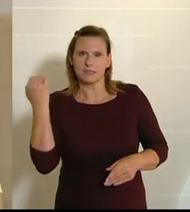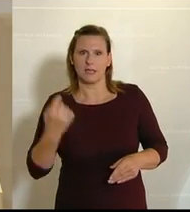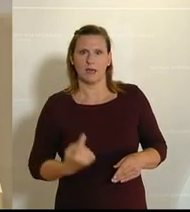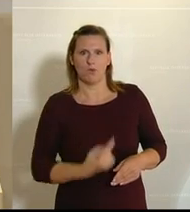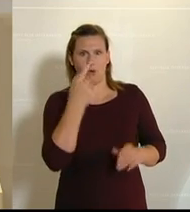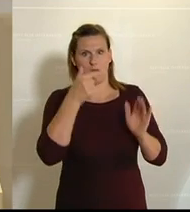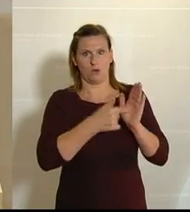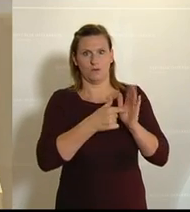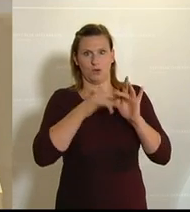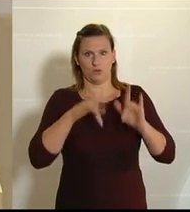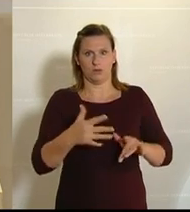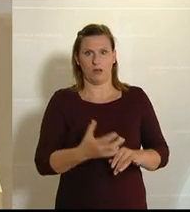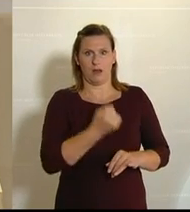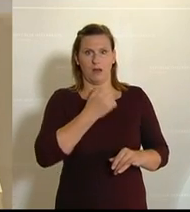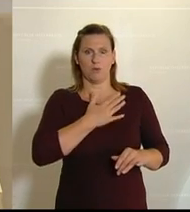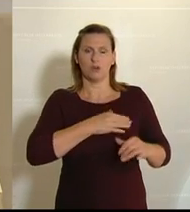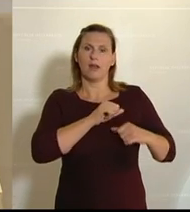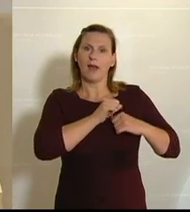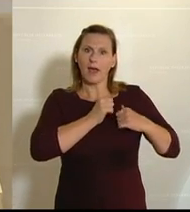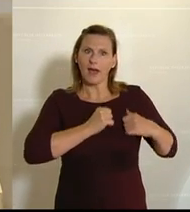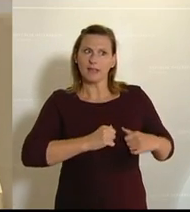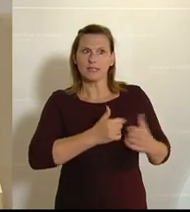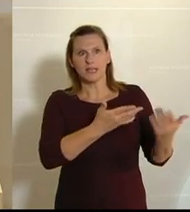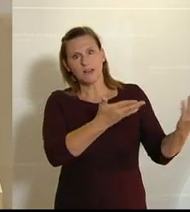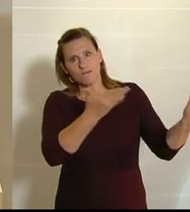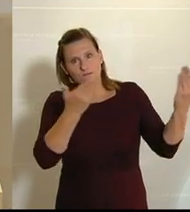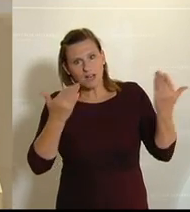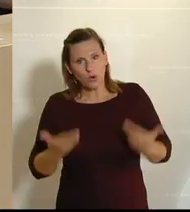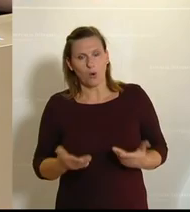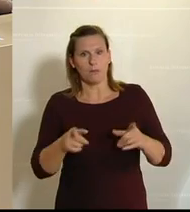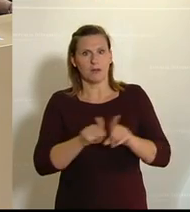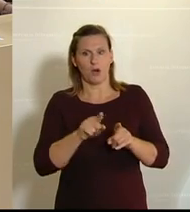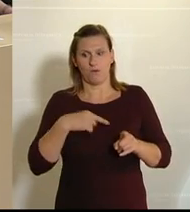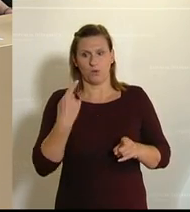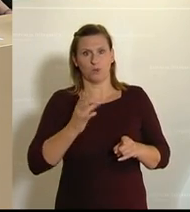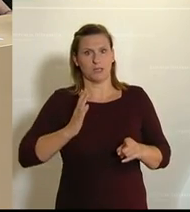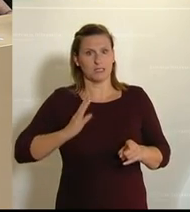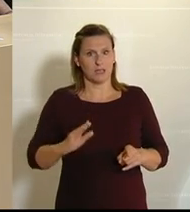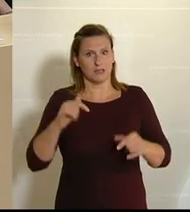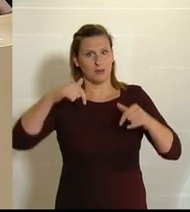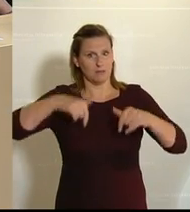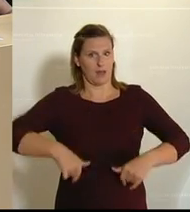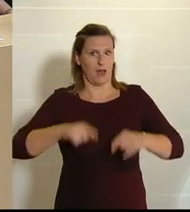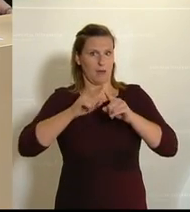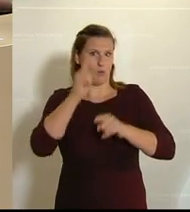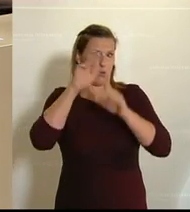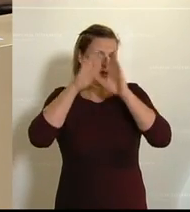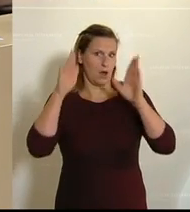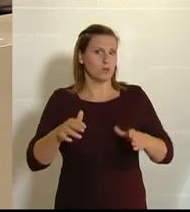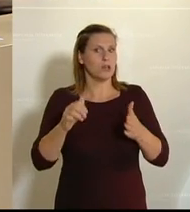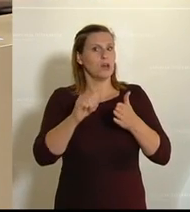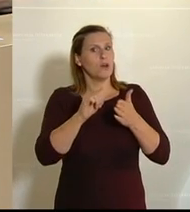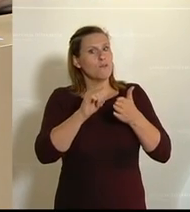zu gewinnen. Und möchte ein herzliches Willkommen auch von unserer Seite vom Club hier im Hohen Haus aussprechen. Wir freuen uns